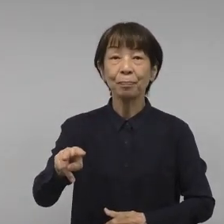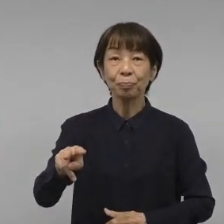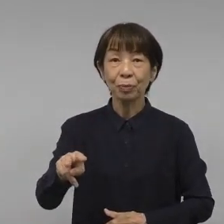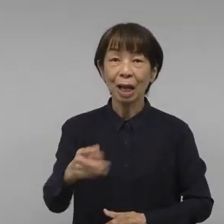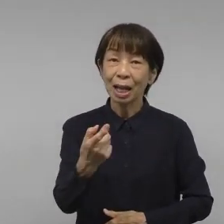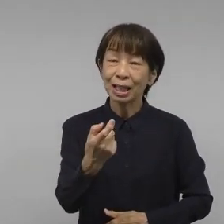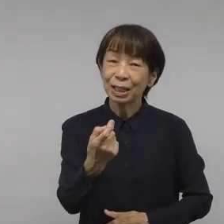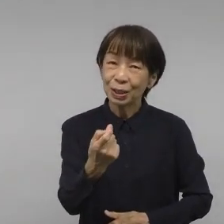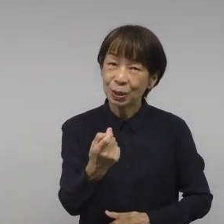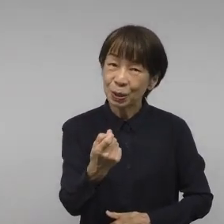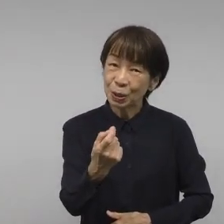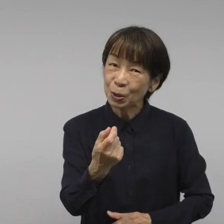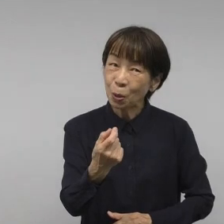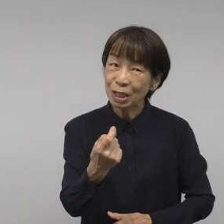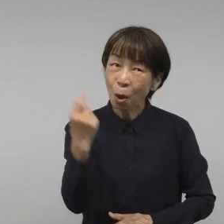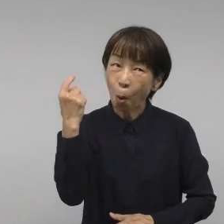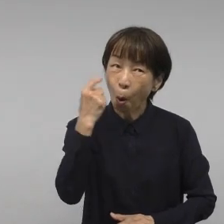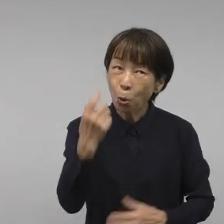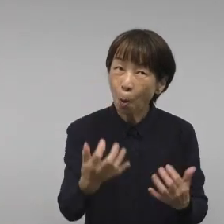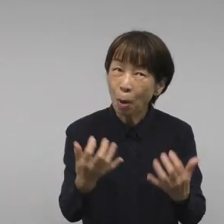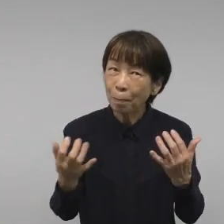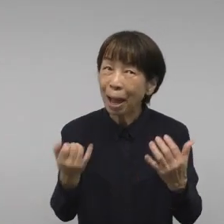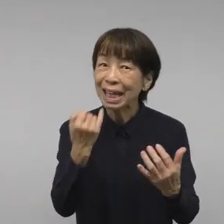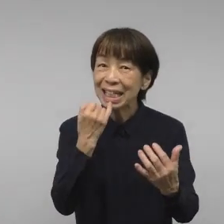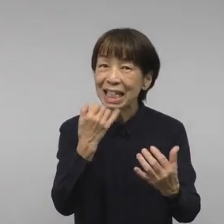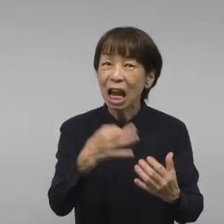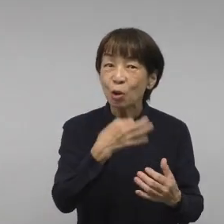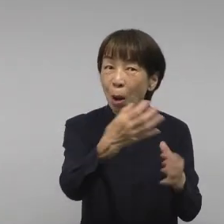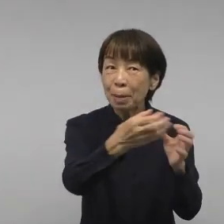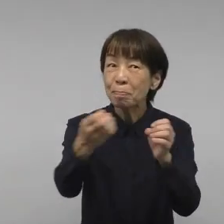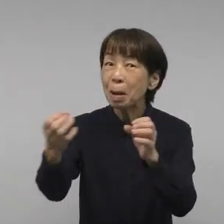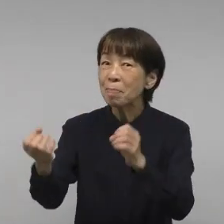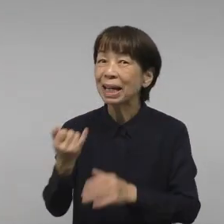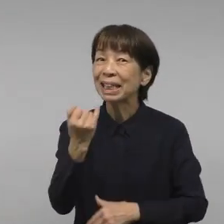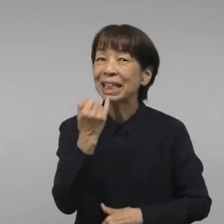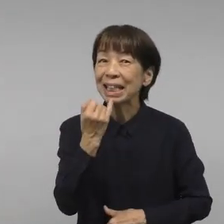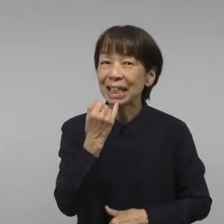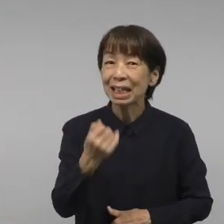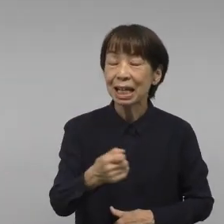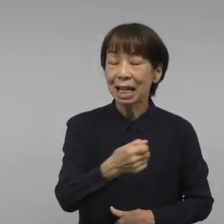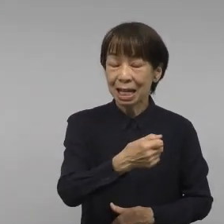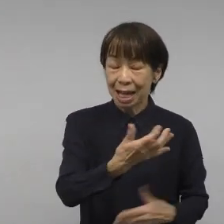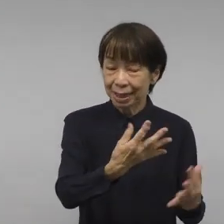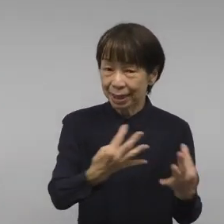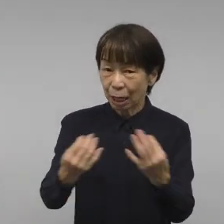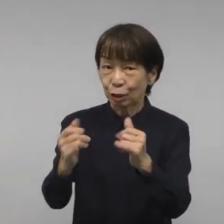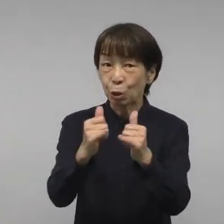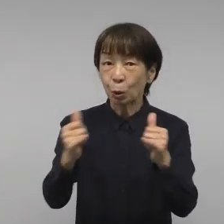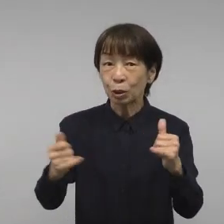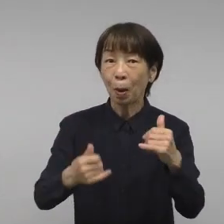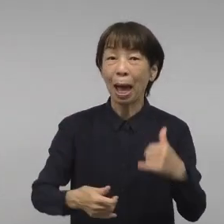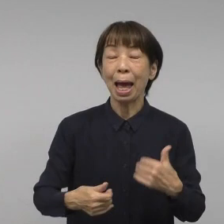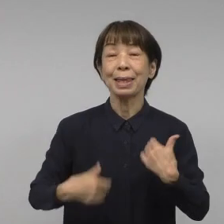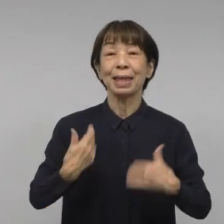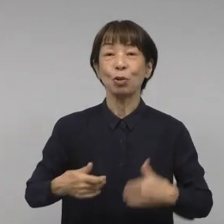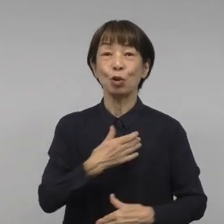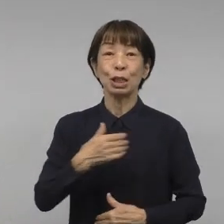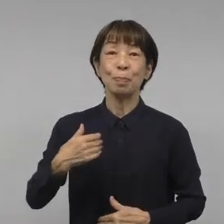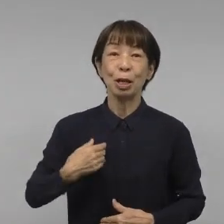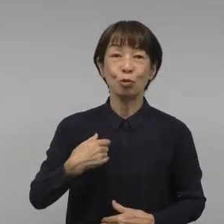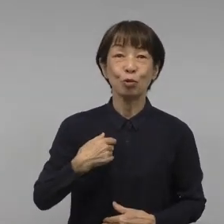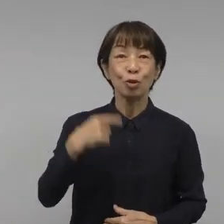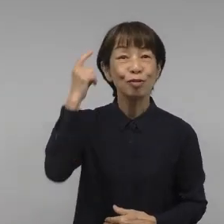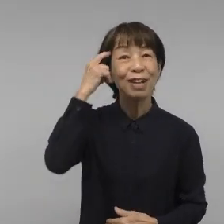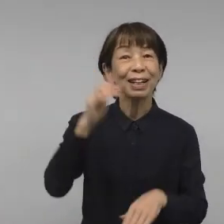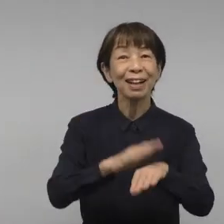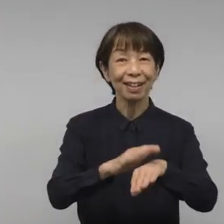う、少し、音を出してもいいよ、声を出してもいいよというふうな形で、多くの方が楽しめるようなコンテンツが、準備されてい